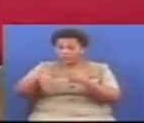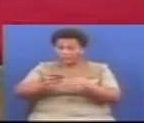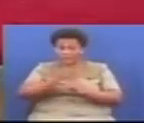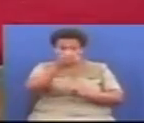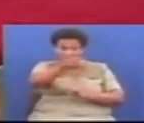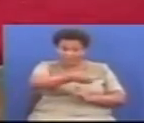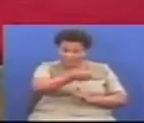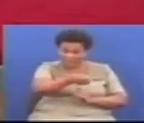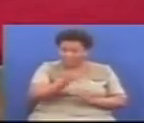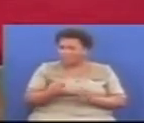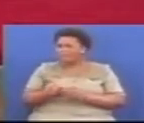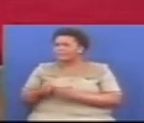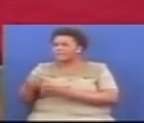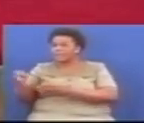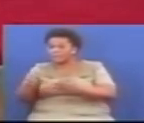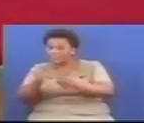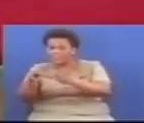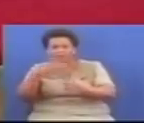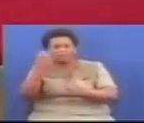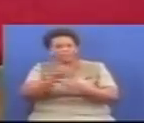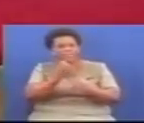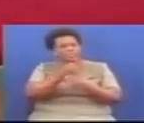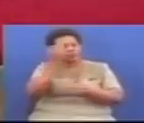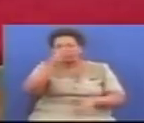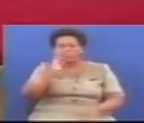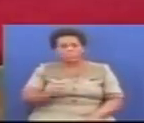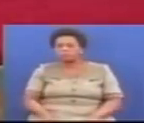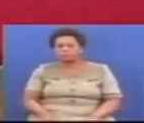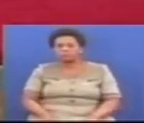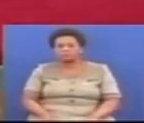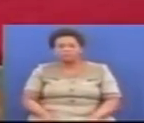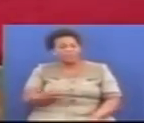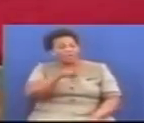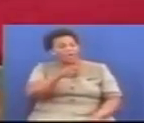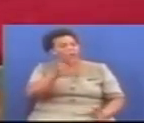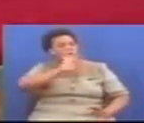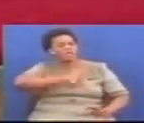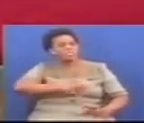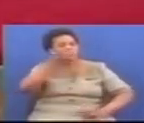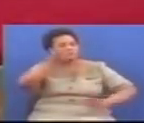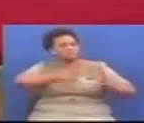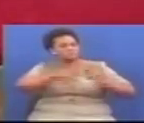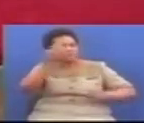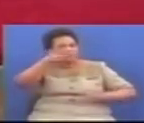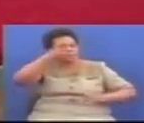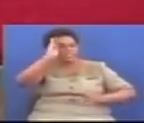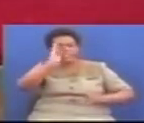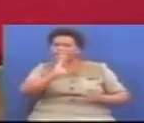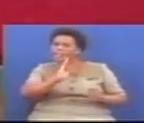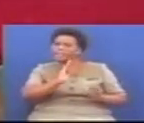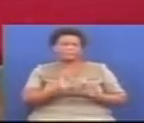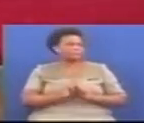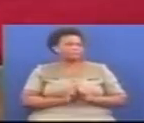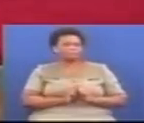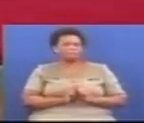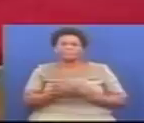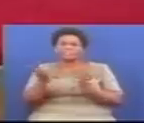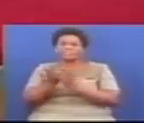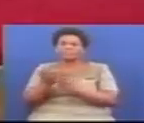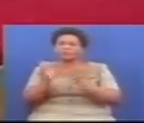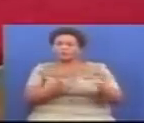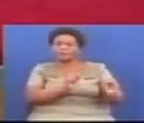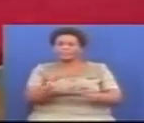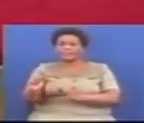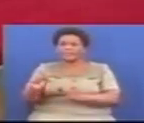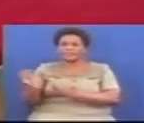mitaa, vitongoji sio watumishi wa umma na hivyo hawaajiriwi na kulipwa mishahara kama ilivyo kwa watendaji wa vijiji na mitaa. Hata